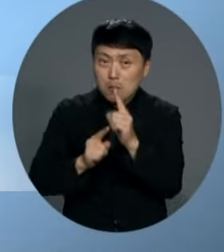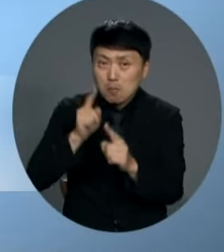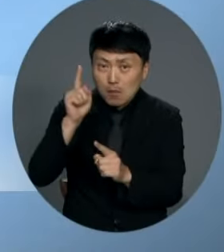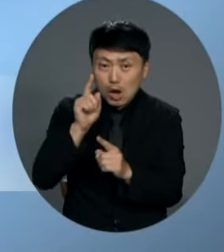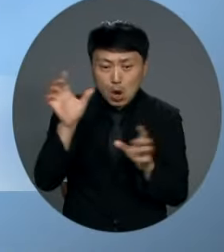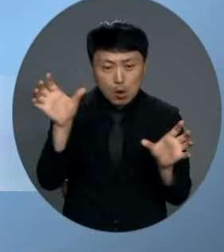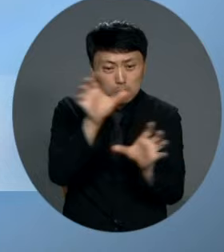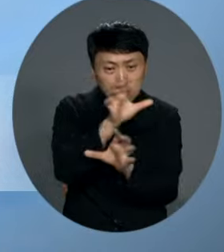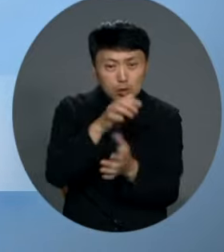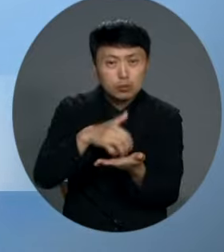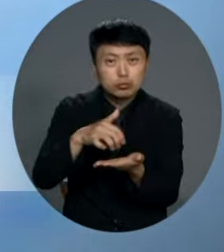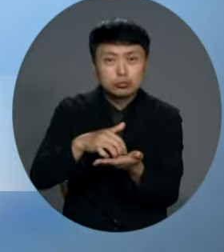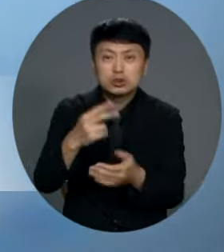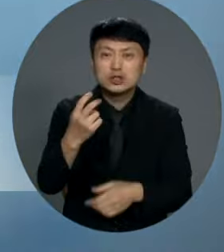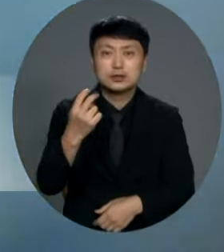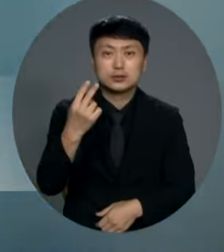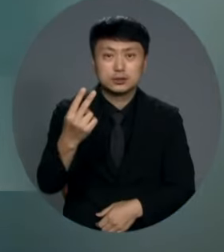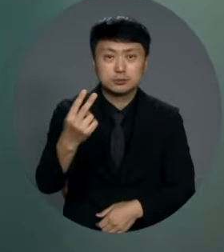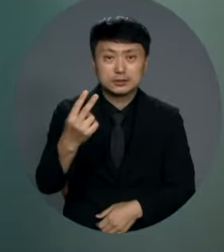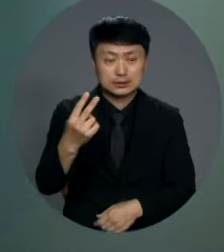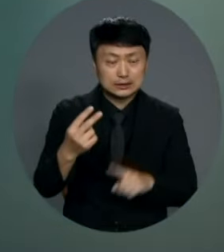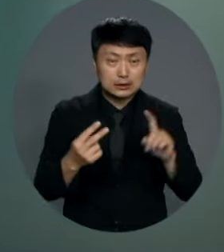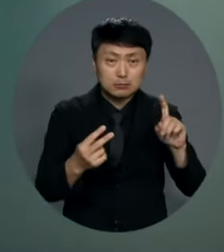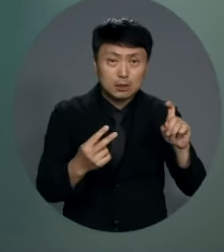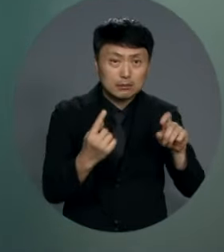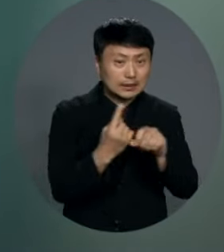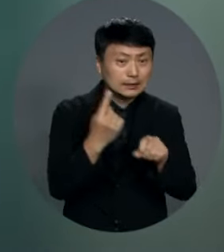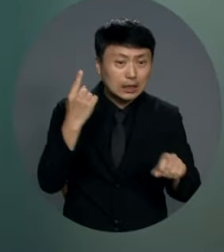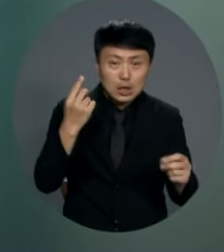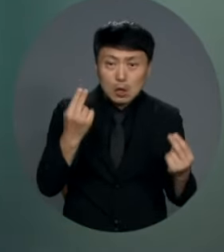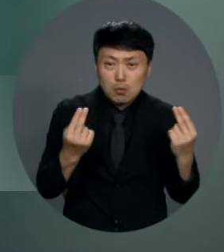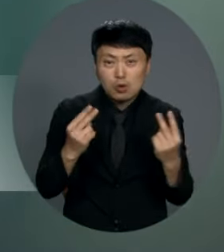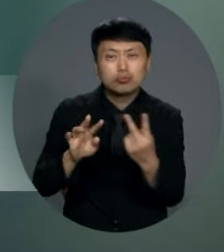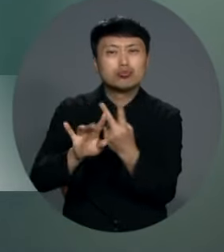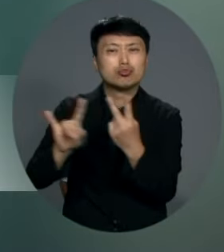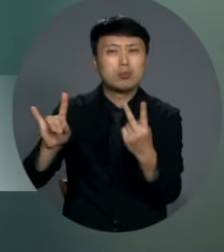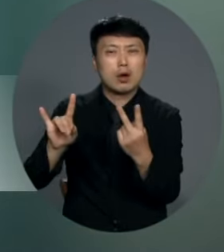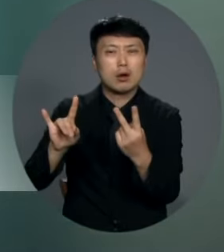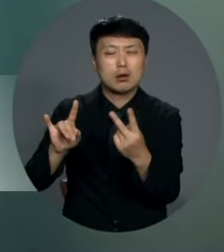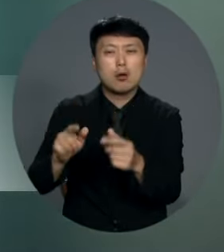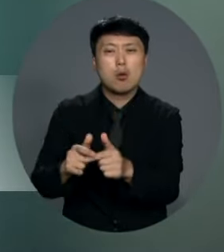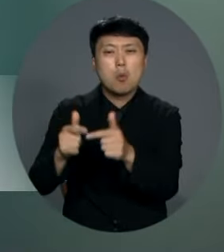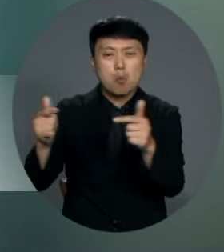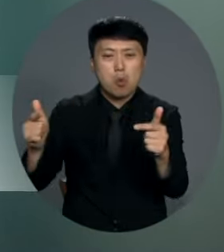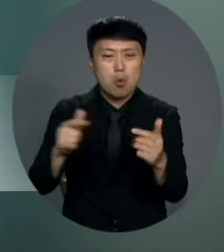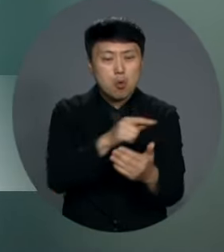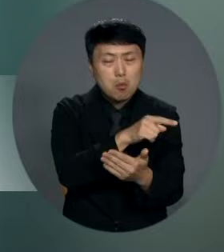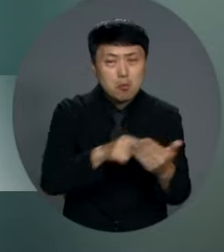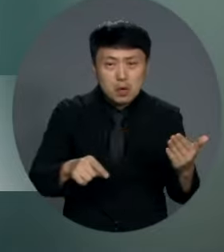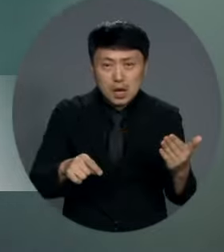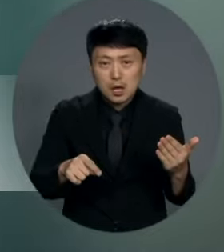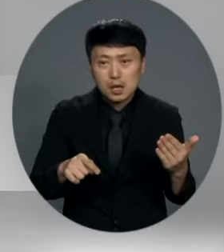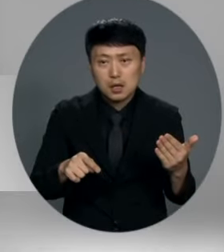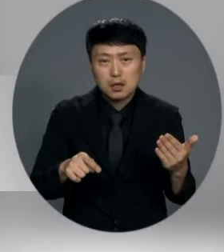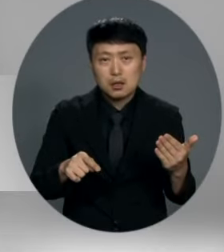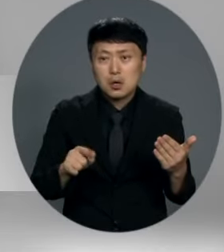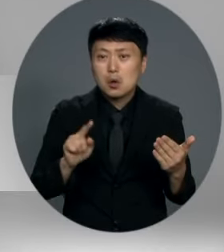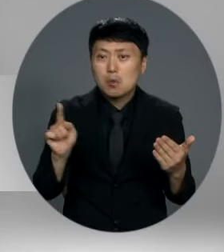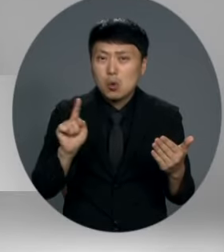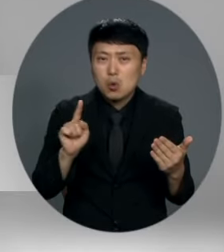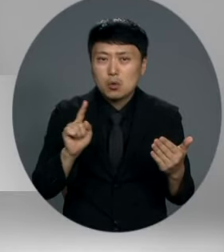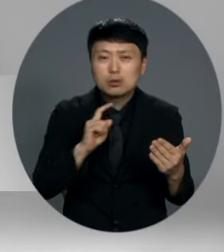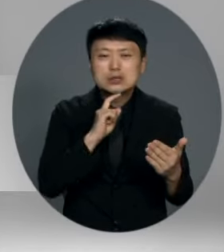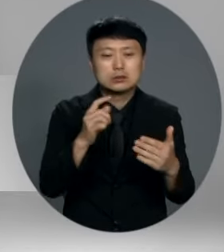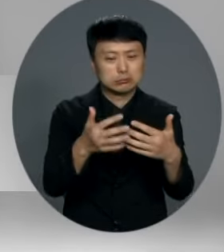사건만 2건 11건이 지난해 수준에 이미 두배인데 피의자와 피해자 거의 대부분이